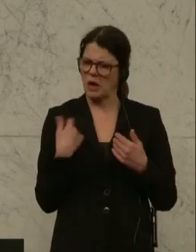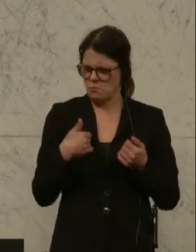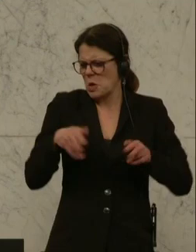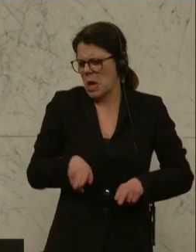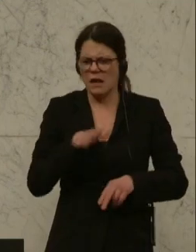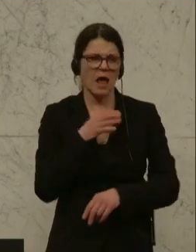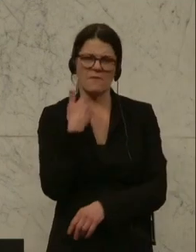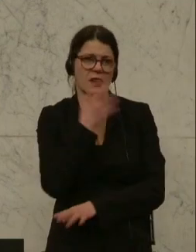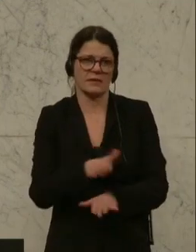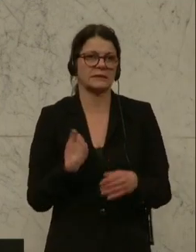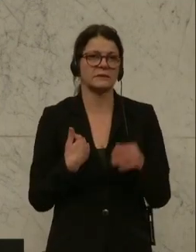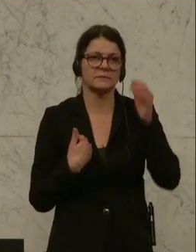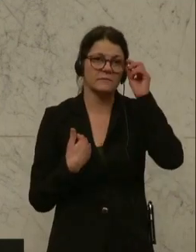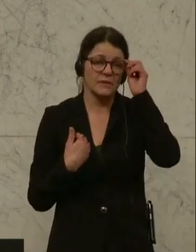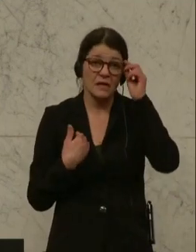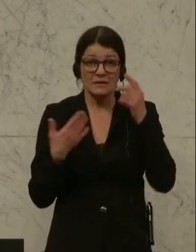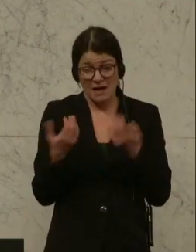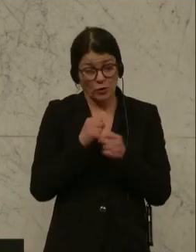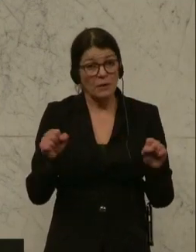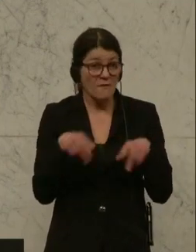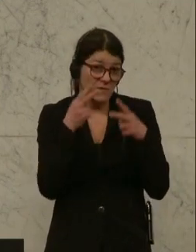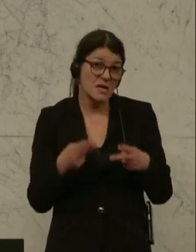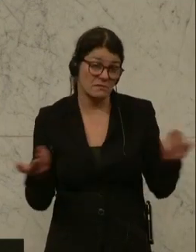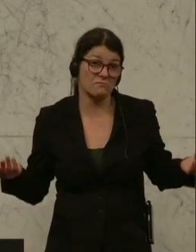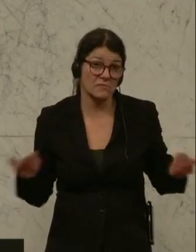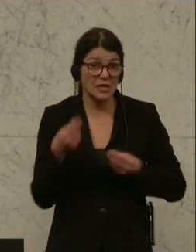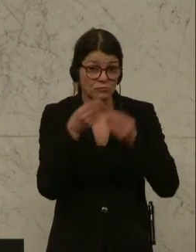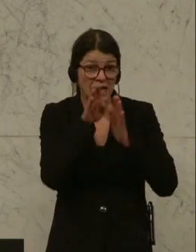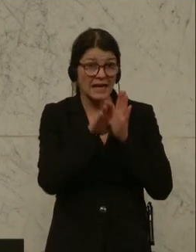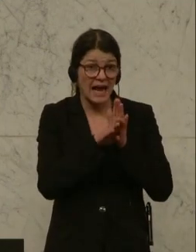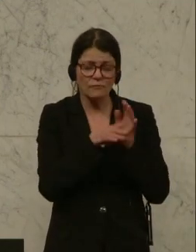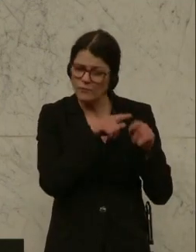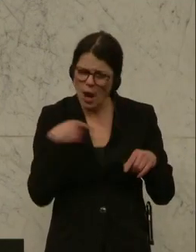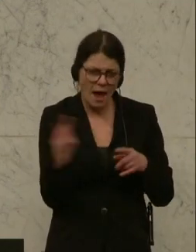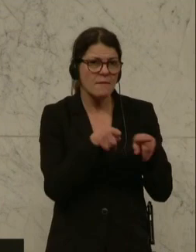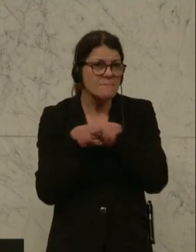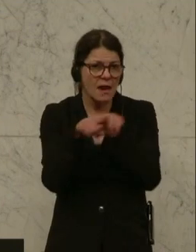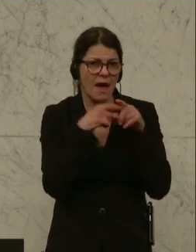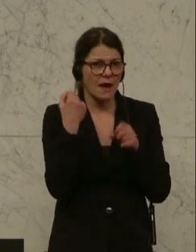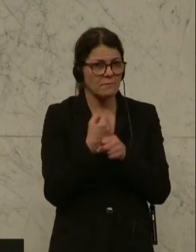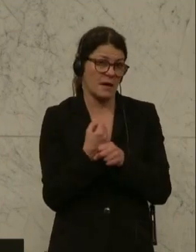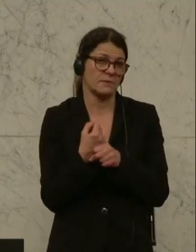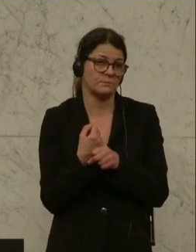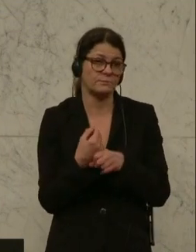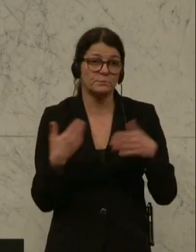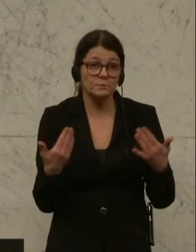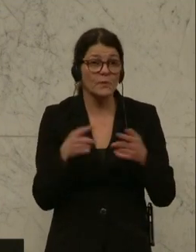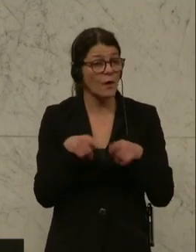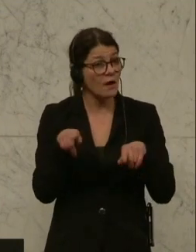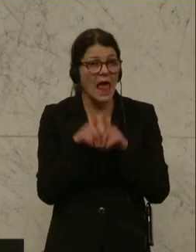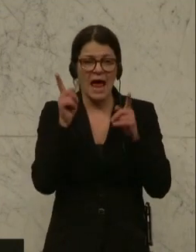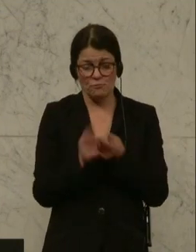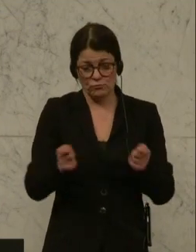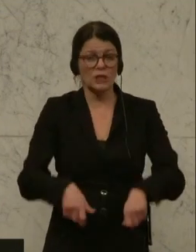zu müssen darum glaube ich geht es in der Demokratie dass wir die Spielregeln für alle gleich auslegen und gleich auch